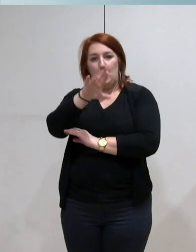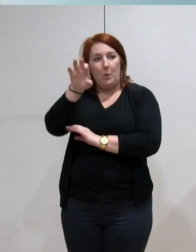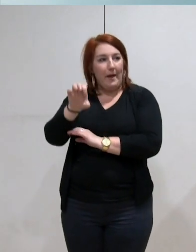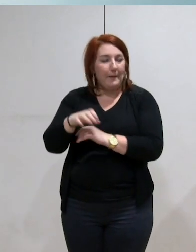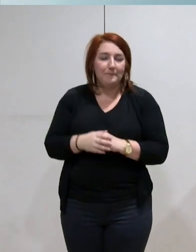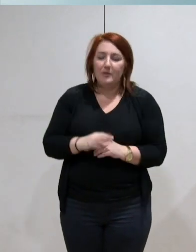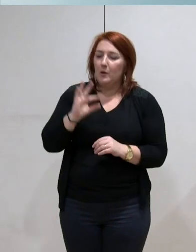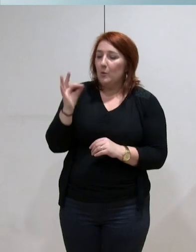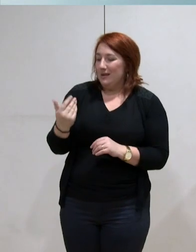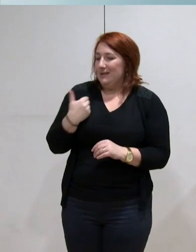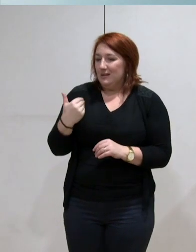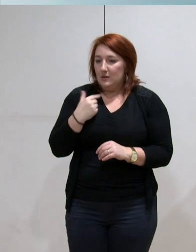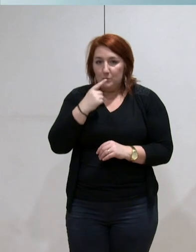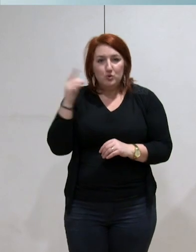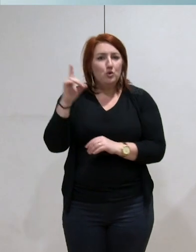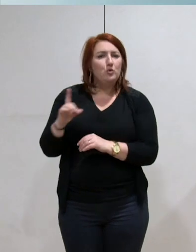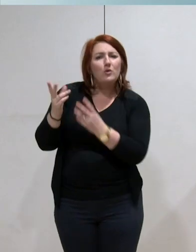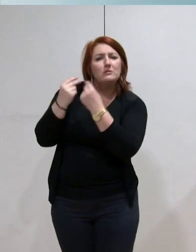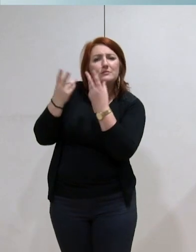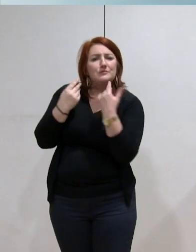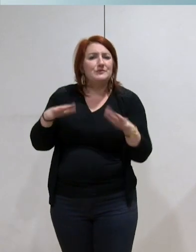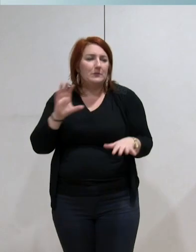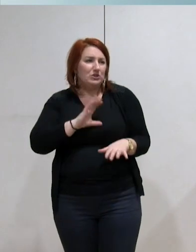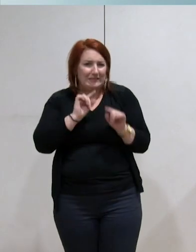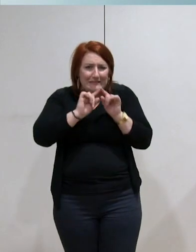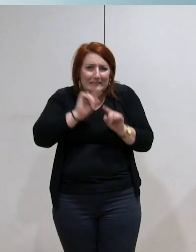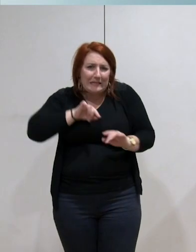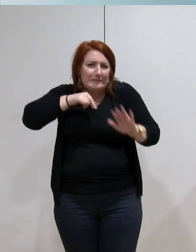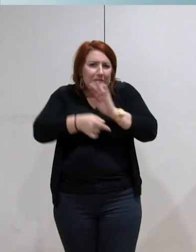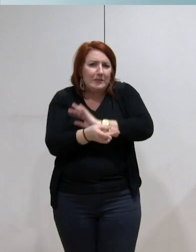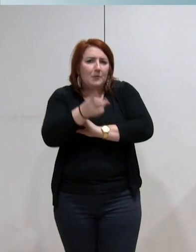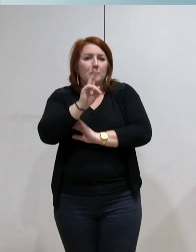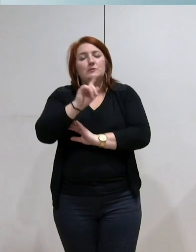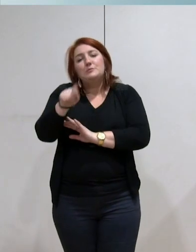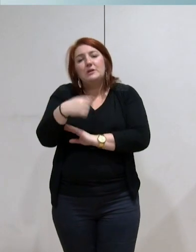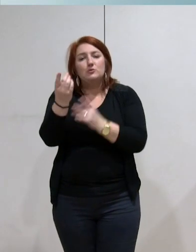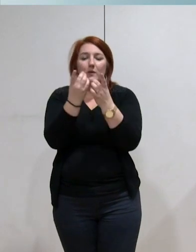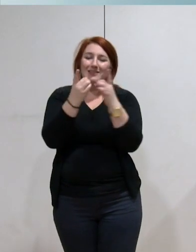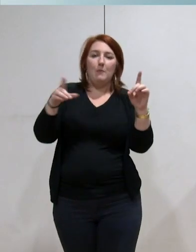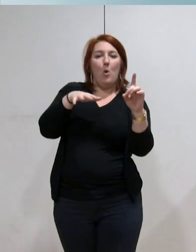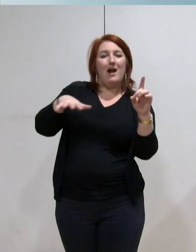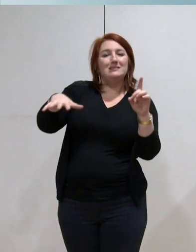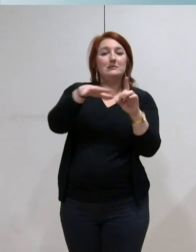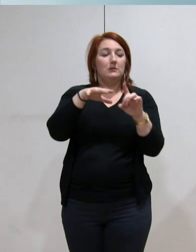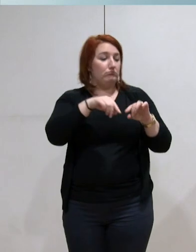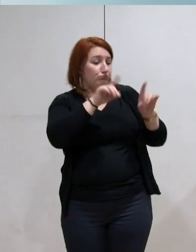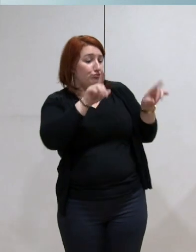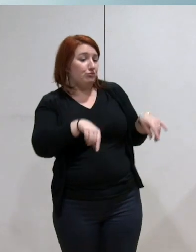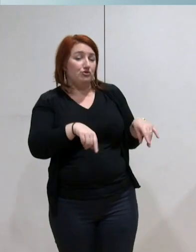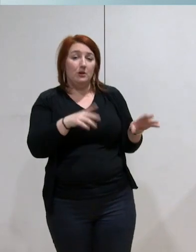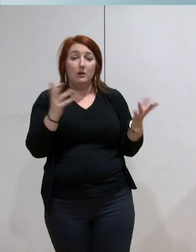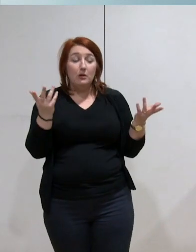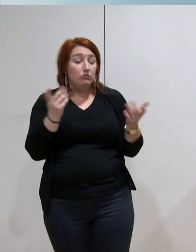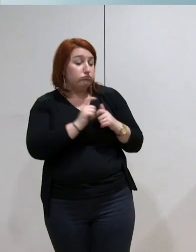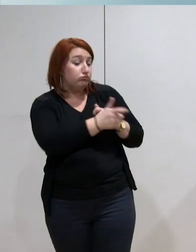vient d'énoncer monsieur de Noyel même si la question de la démocratie n'a pas d'impact budgétaire forte elle